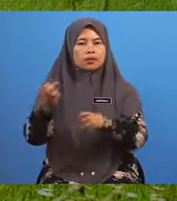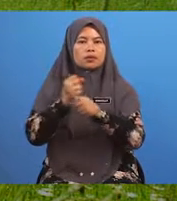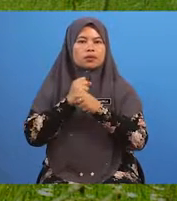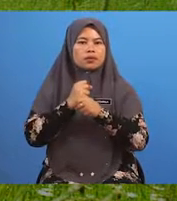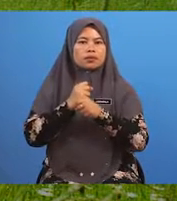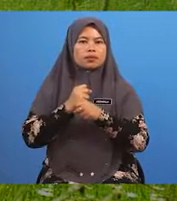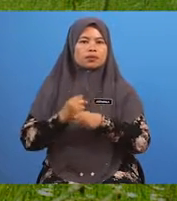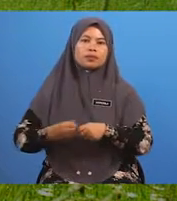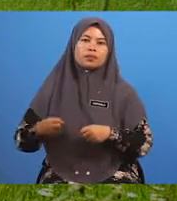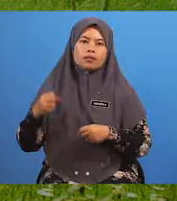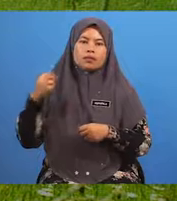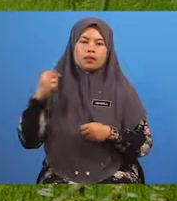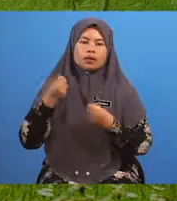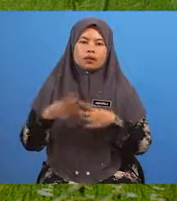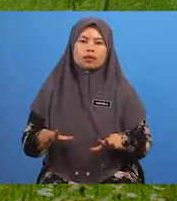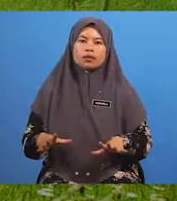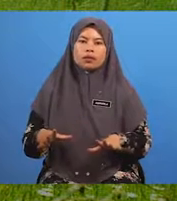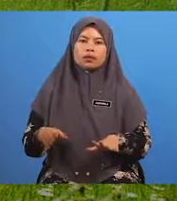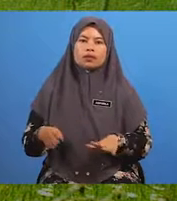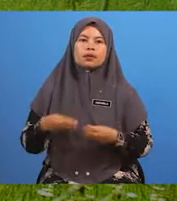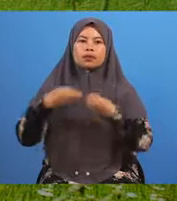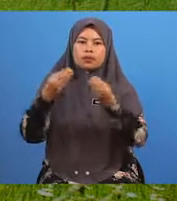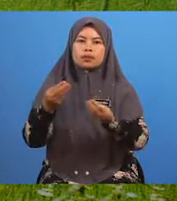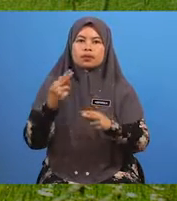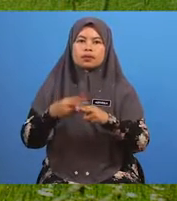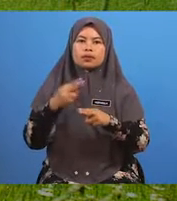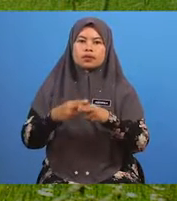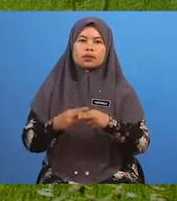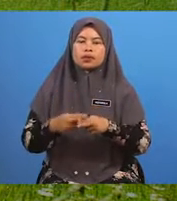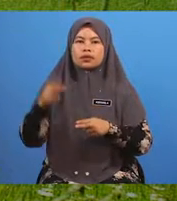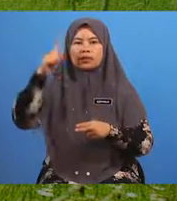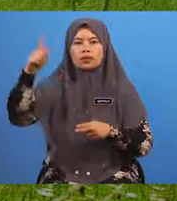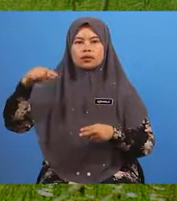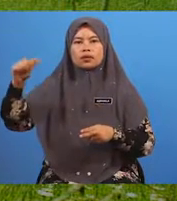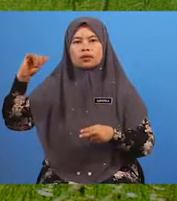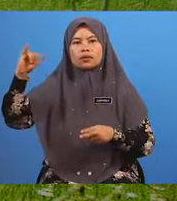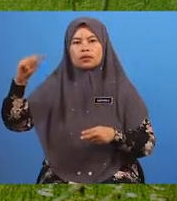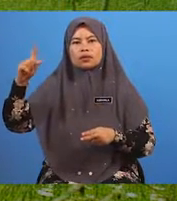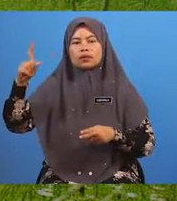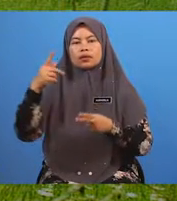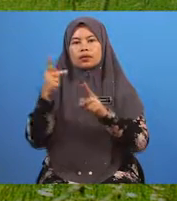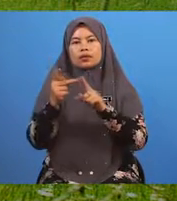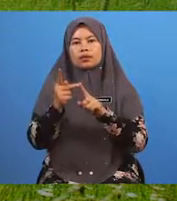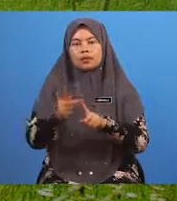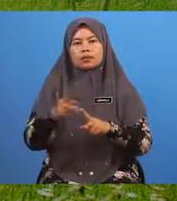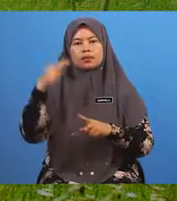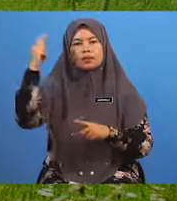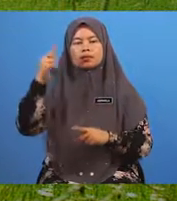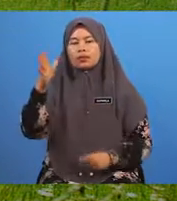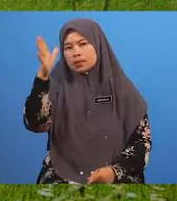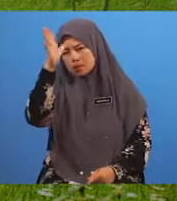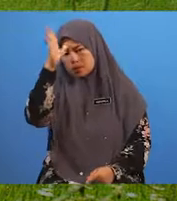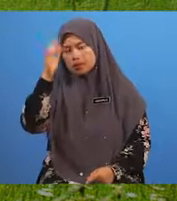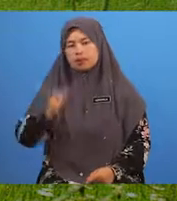Zaid kepada ayah kandungnya iaitu Harithah. Untuk menguatkan lagi hukum bahawa hubungan anak